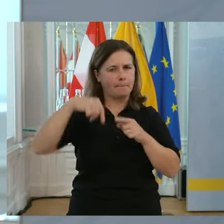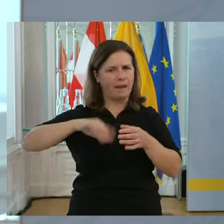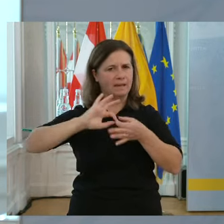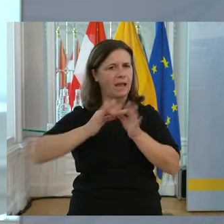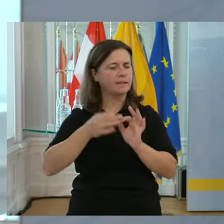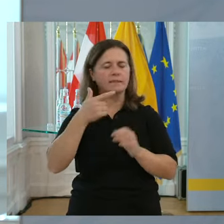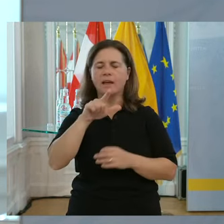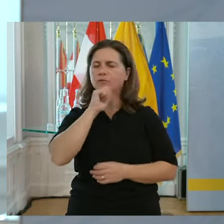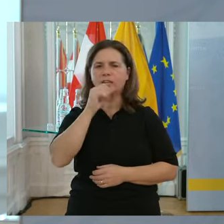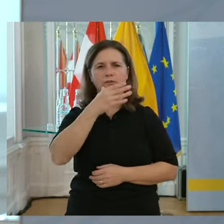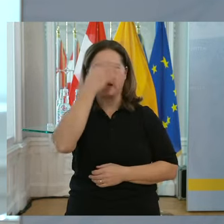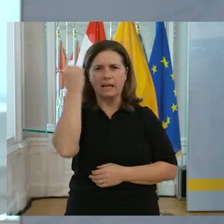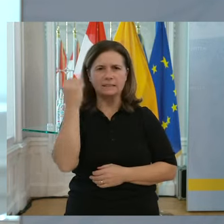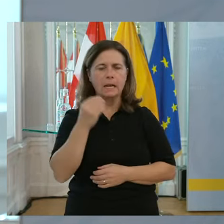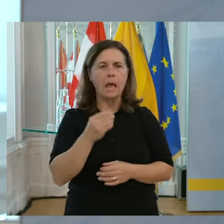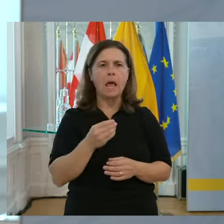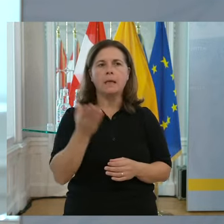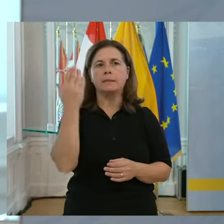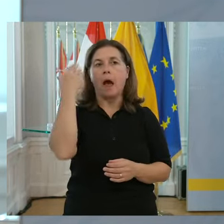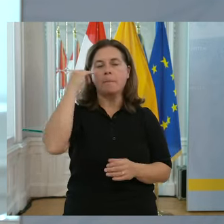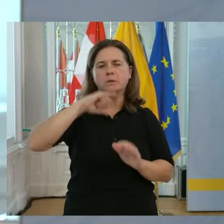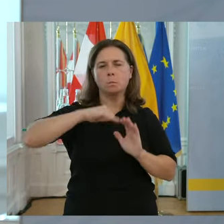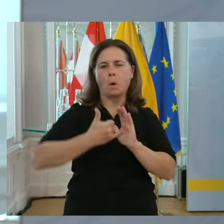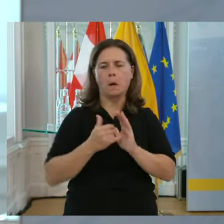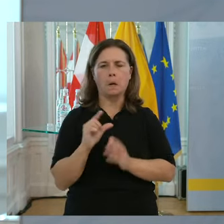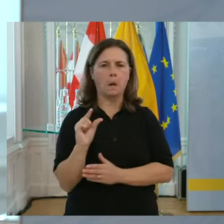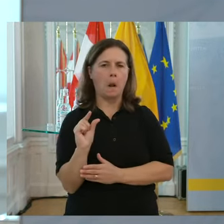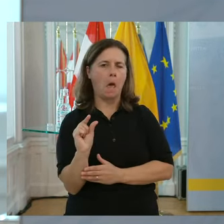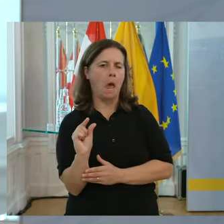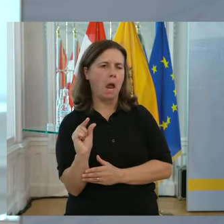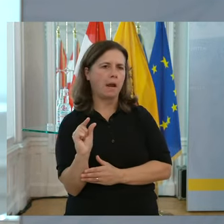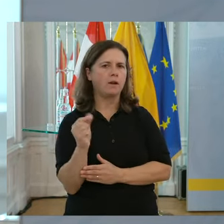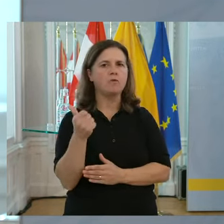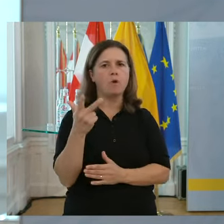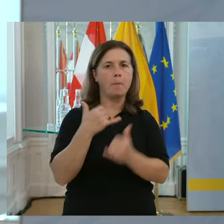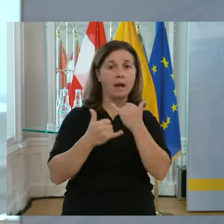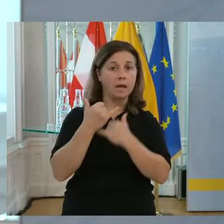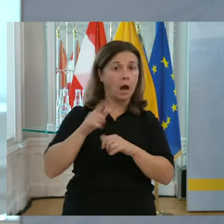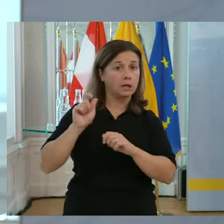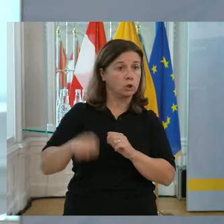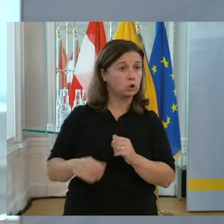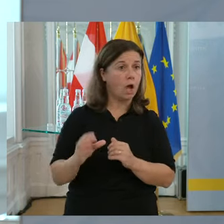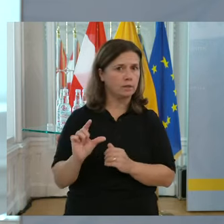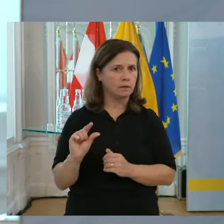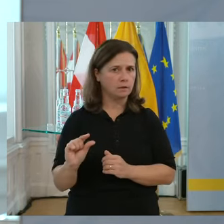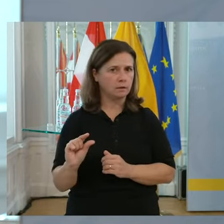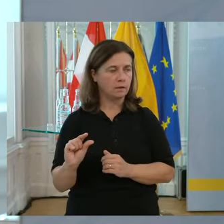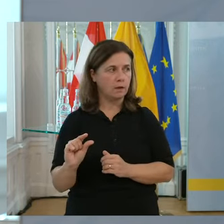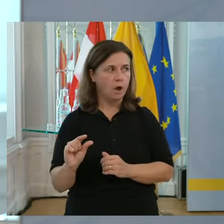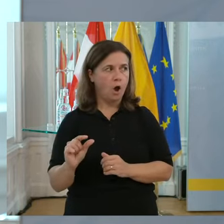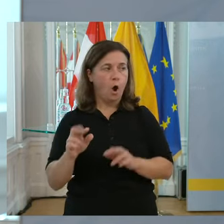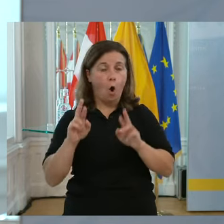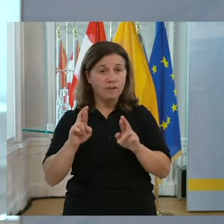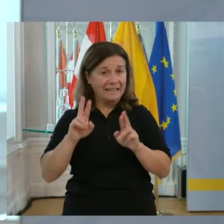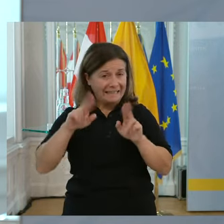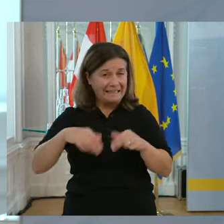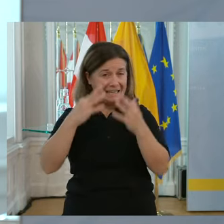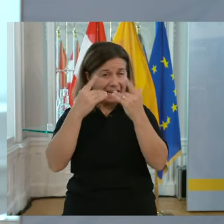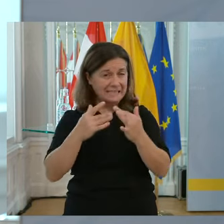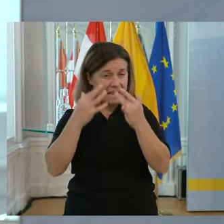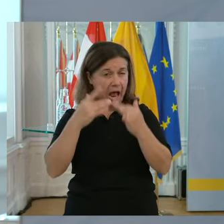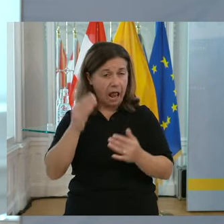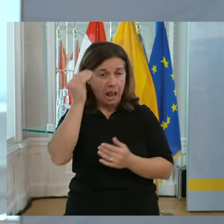vergessen, das kleine Projekt, das der Andreas Jesse vor einigen Jahren gestartet hat, ich hoffe, ihr habt jetzt die Zahl richtig im Kopf, aber ich glaube,